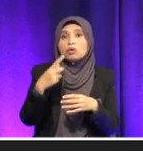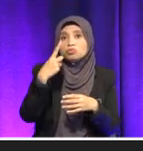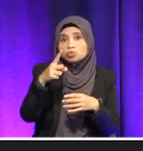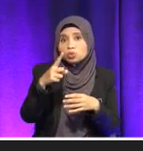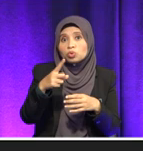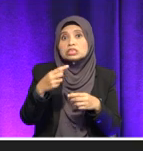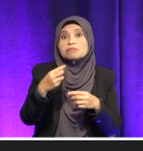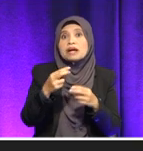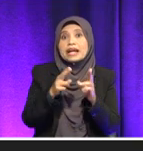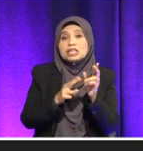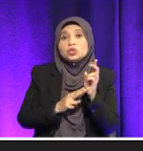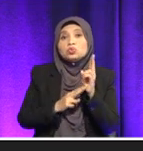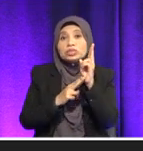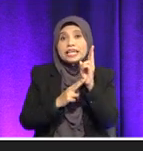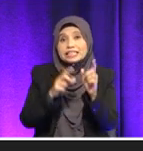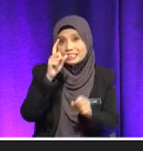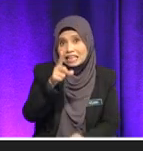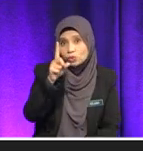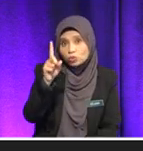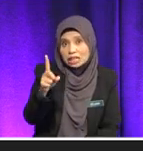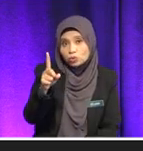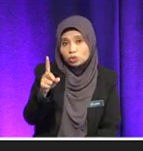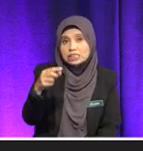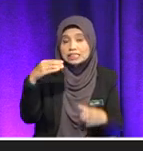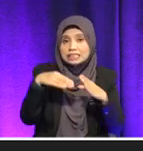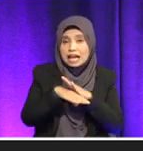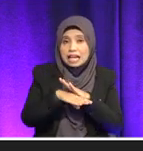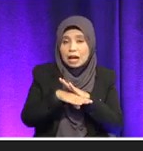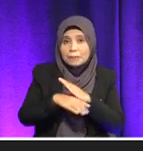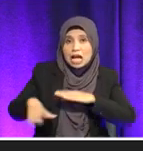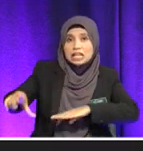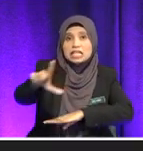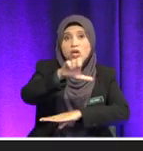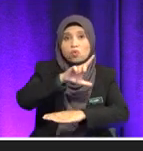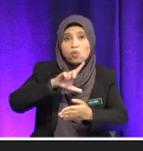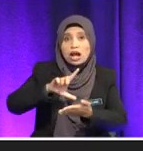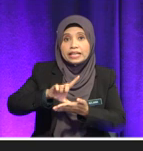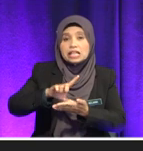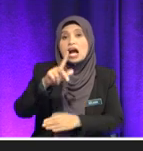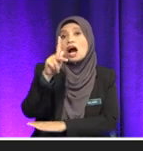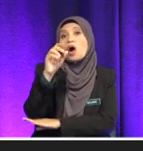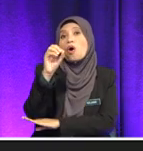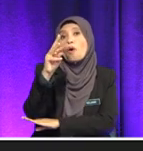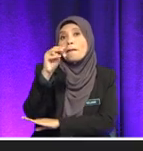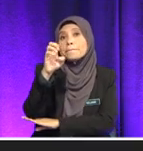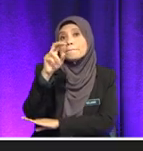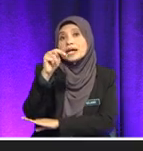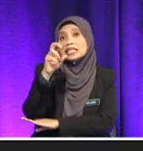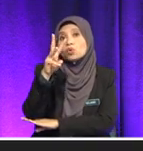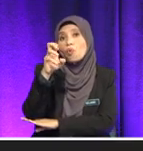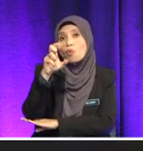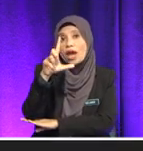dan bekerja sendiri dalam lingkungan Commonwealth berdasarkan demokrasi berpaling dan